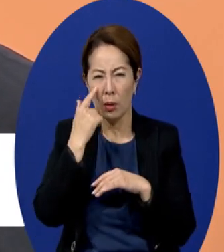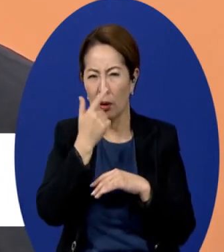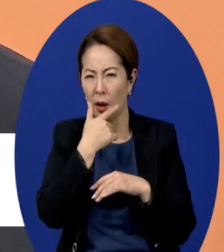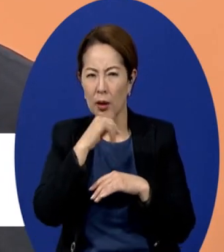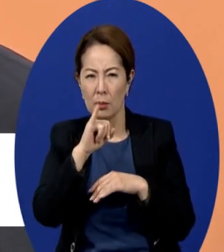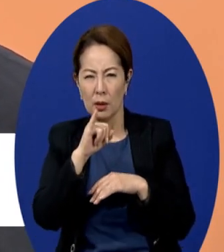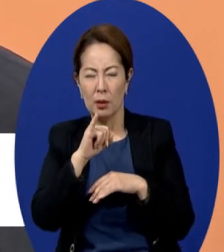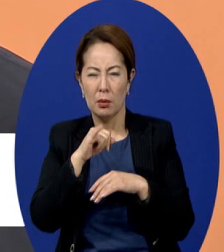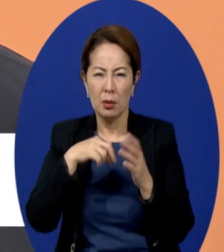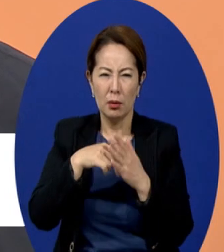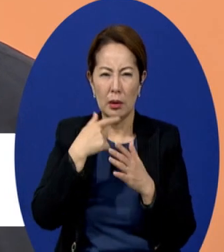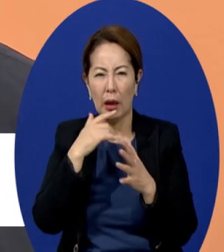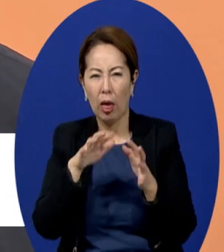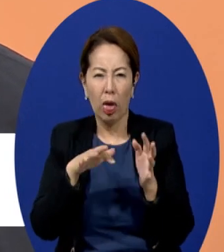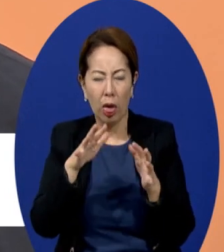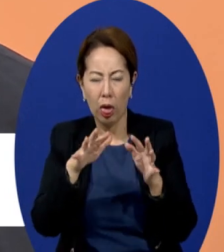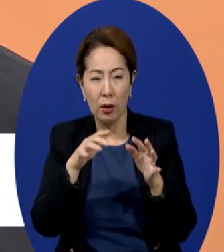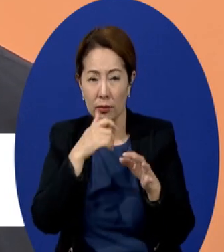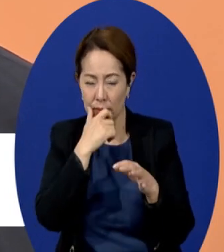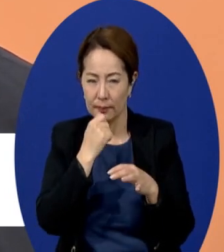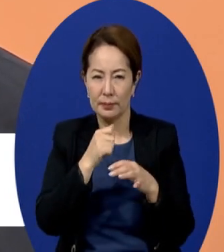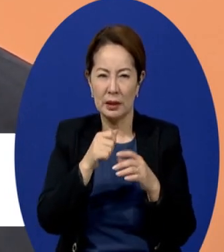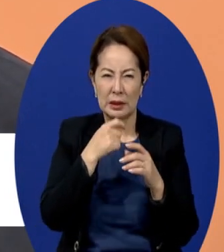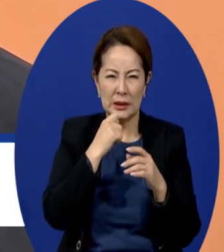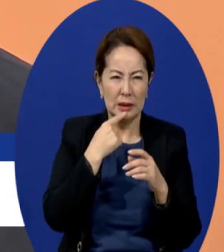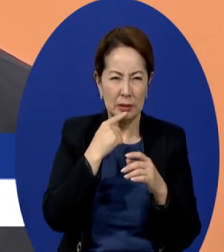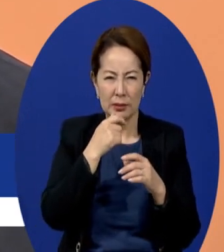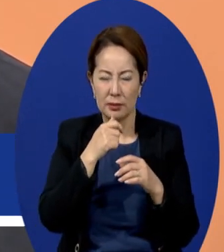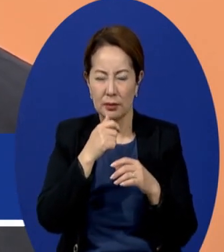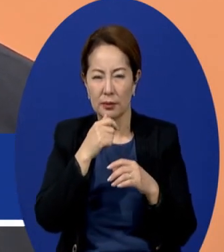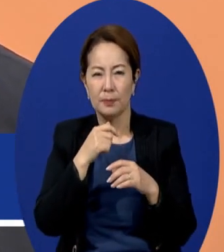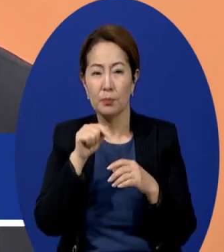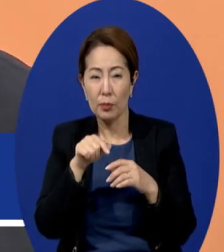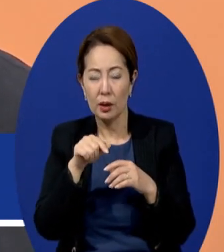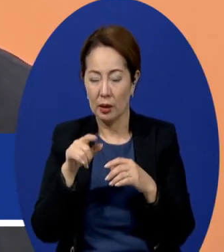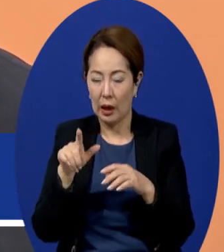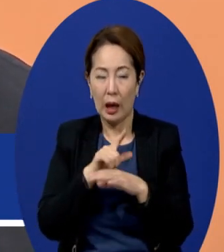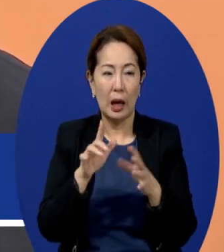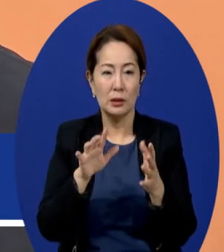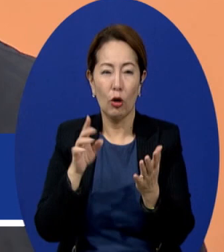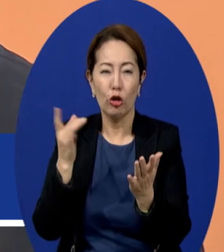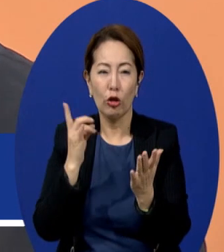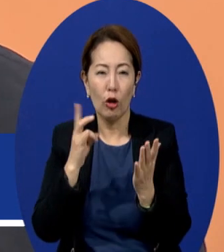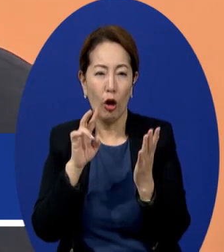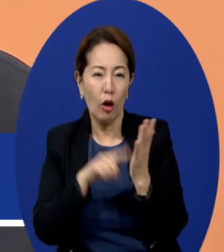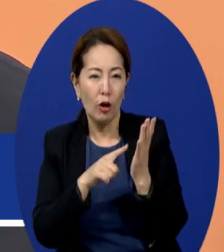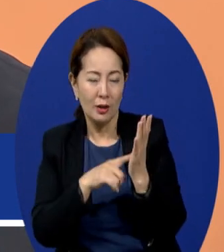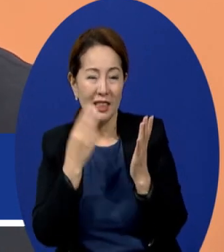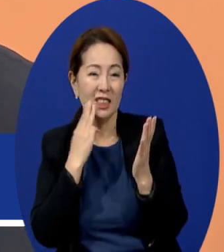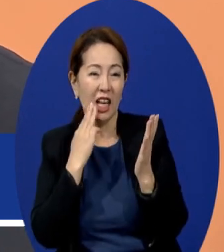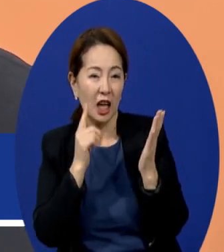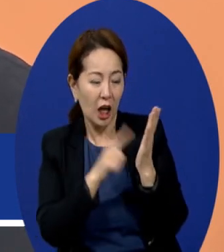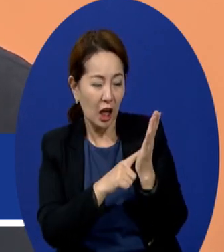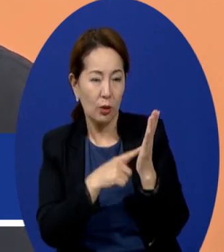хараамаараа муутай, тэгээ явгаад байхдаа юутай бас энэ тэнд байнга яваад байдаг хөнгө болсон ийм газар чинь ирээл энэ хараа бахийн дарахтаа зэрэг дотроос хөнгө гарч ирэл